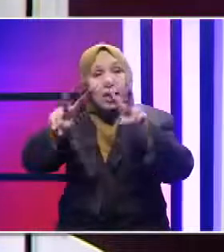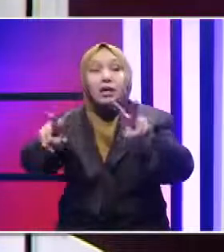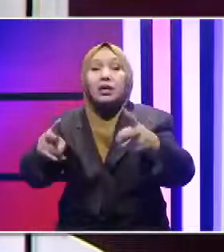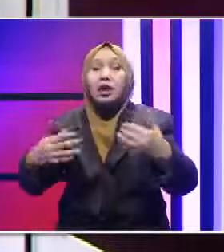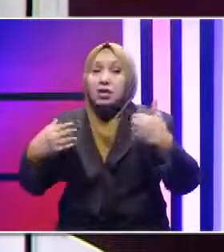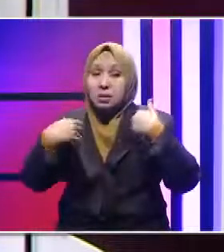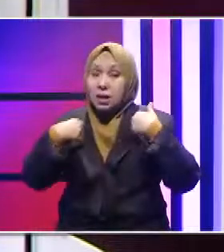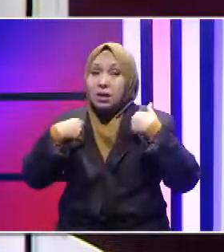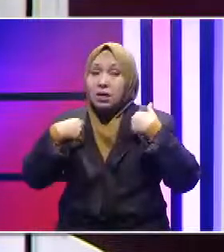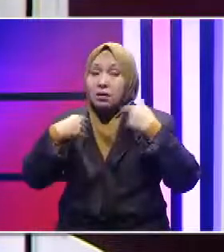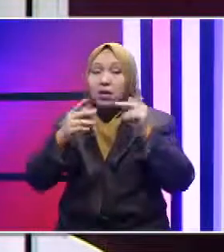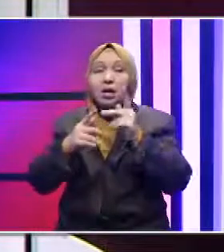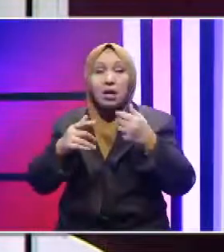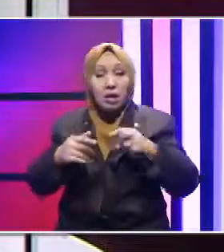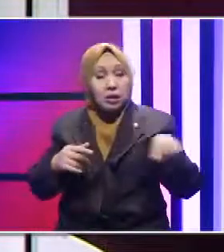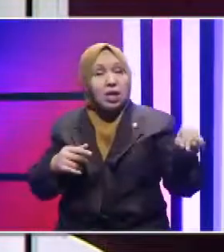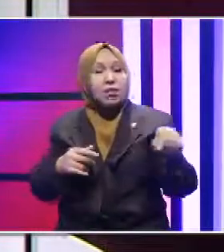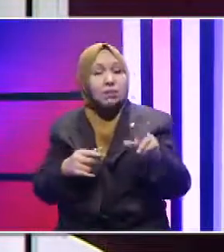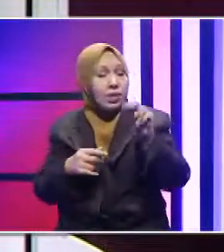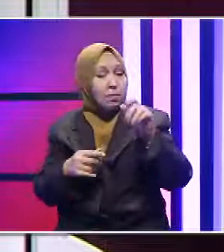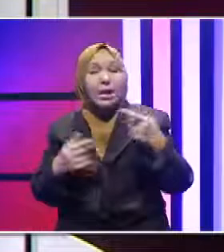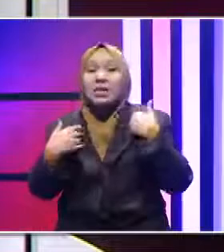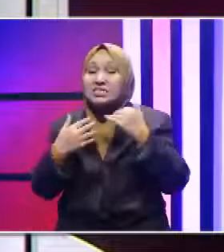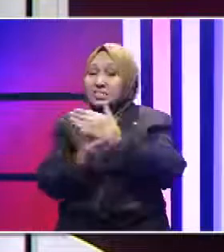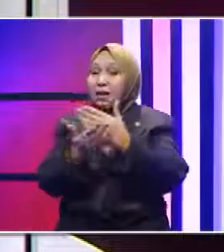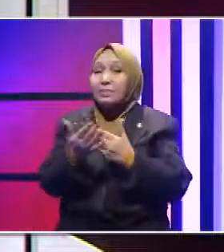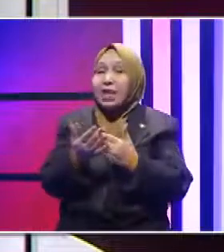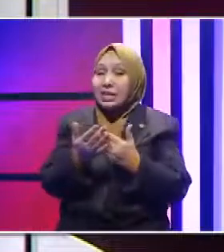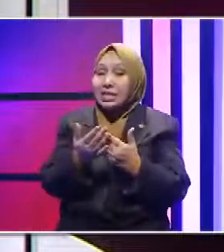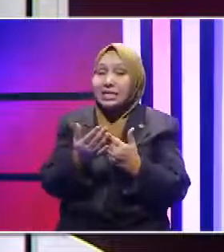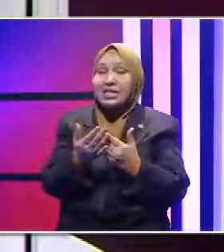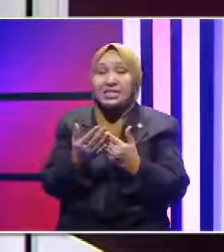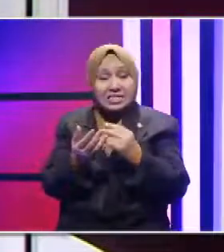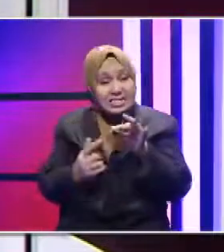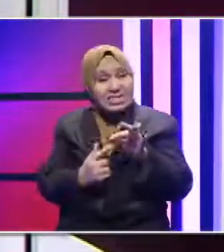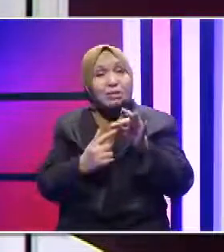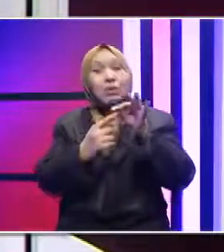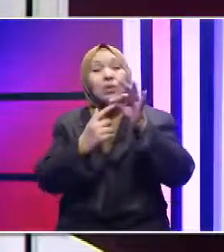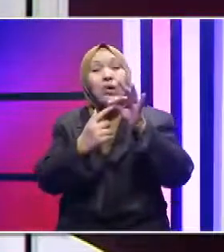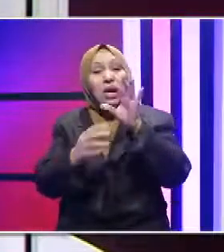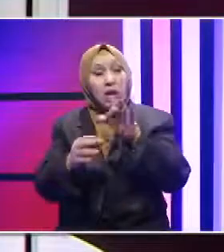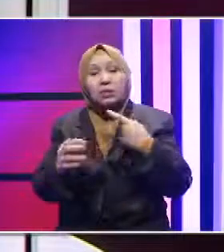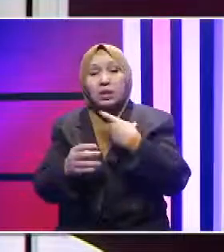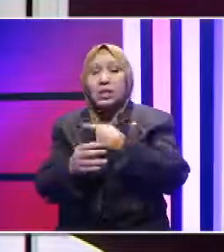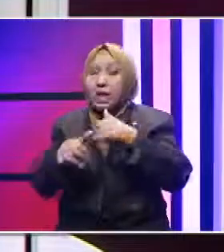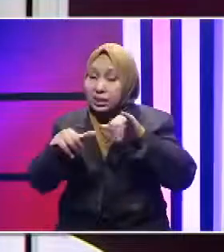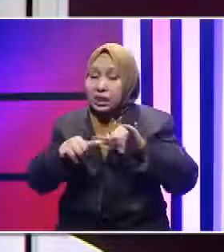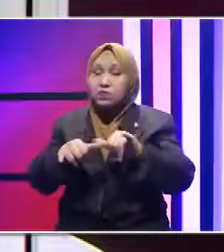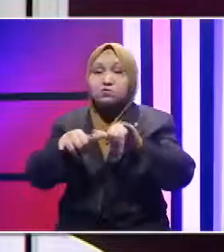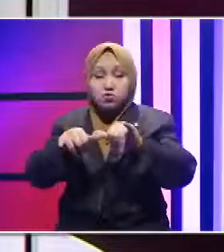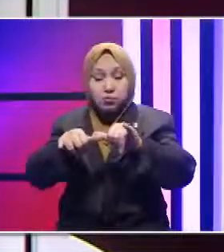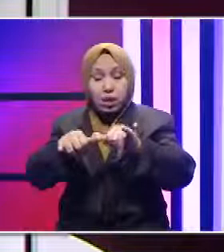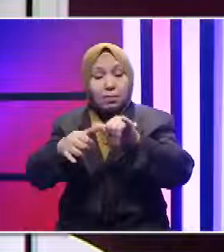berada pada keadaan yang nikmat. Ada sesuatu yang istimewa tentang istilah lafi naim Ustaz ya. Tapi kita nak terus dahulu